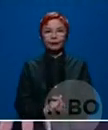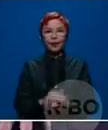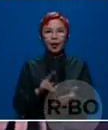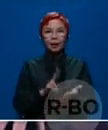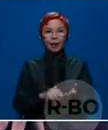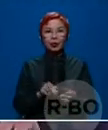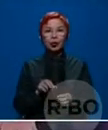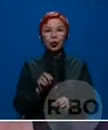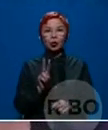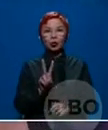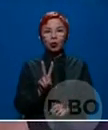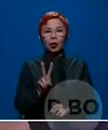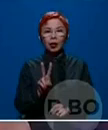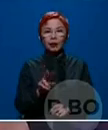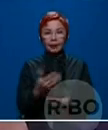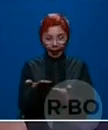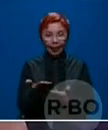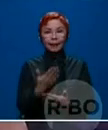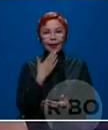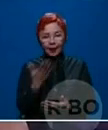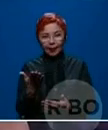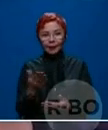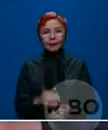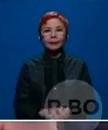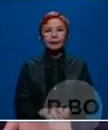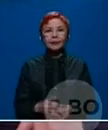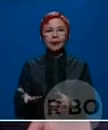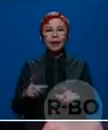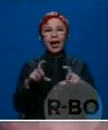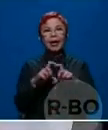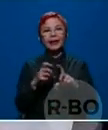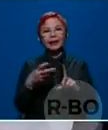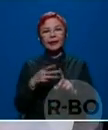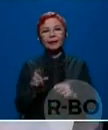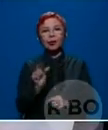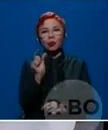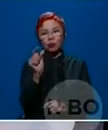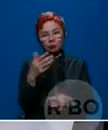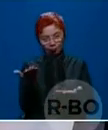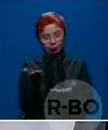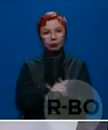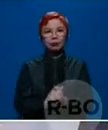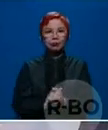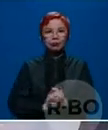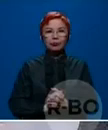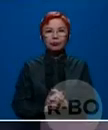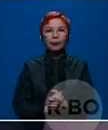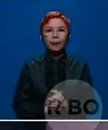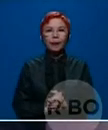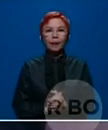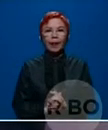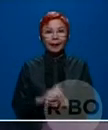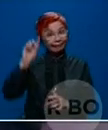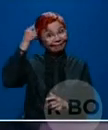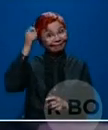2 Pak bazuki dan Pak Jarot silakan bertanya kepada Pak Anis dan Pak sandiaga waktunya